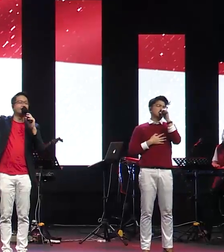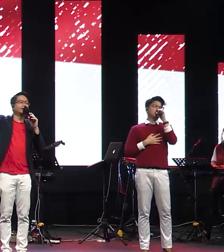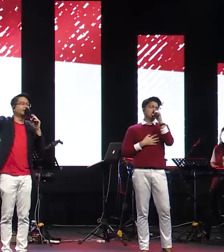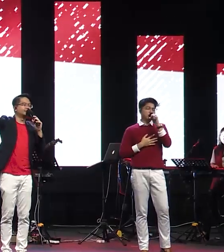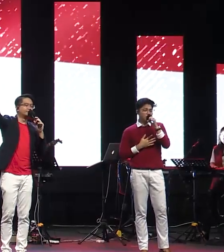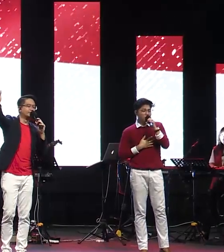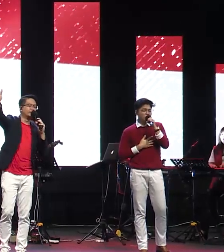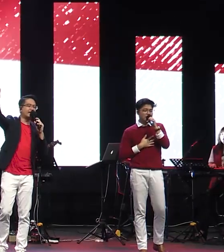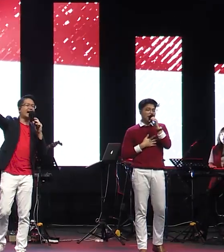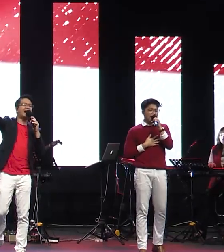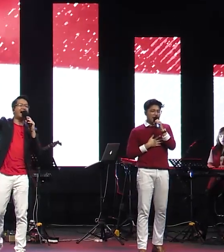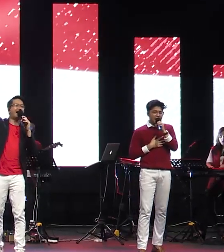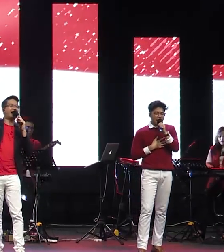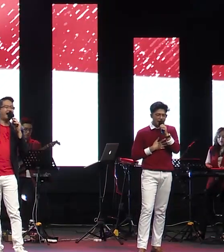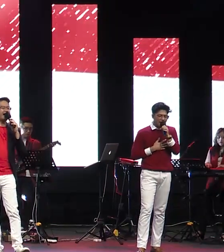bagi